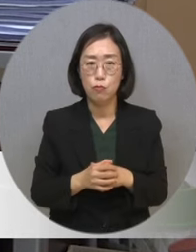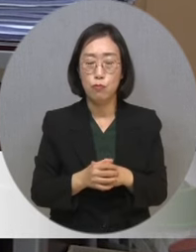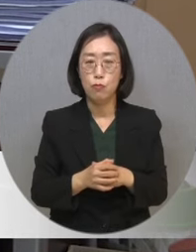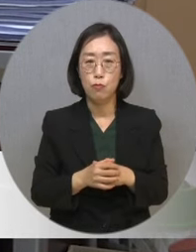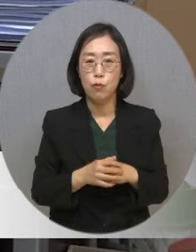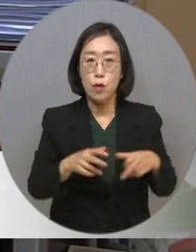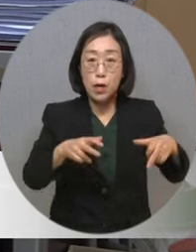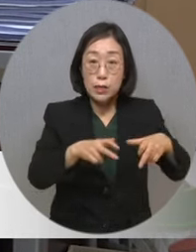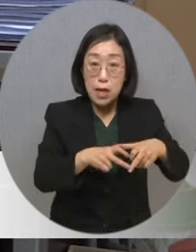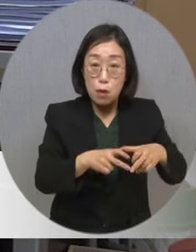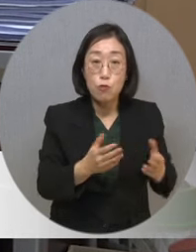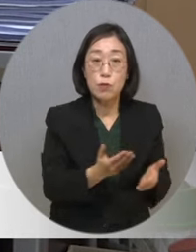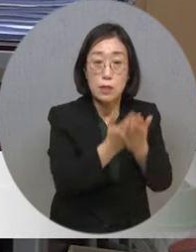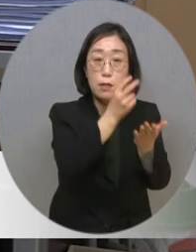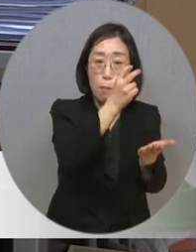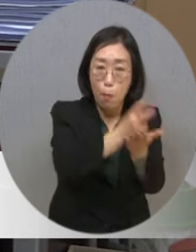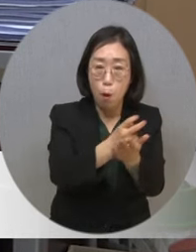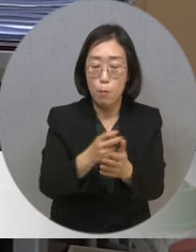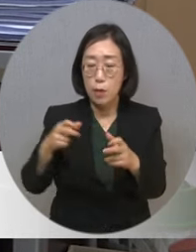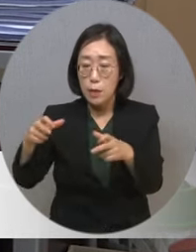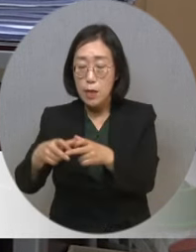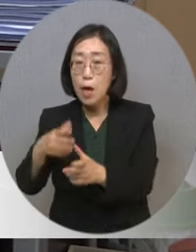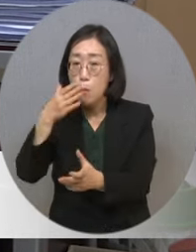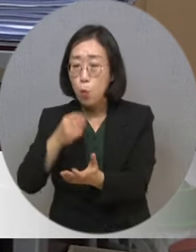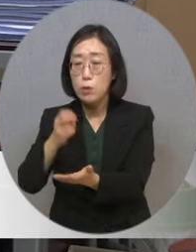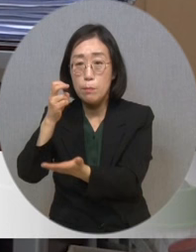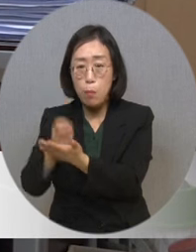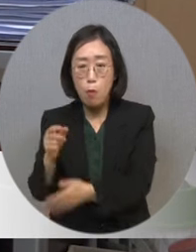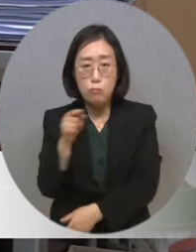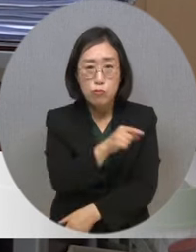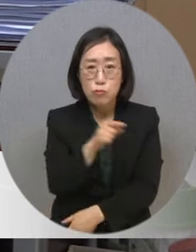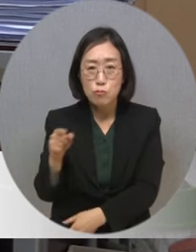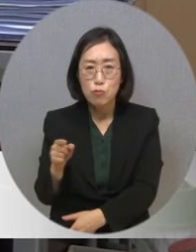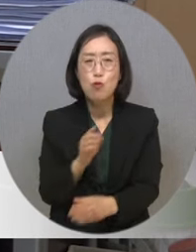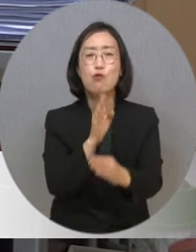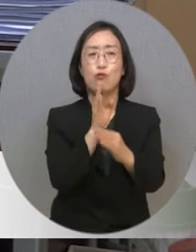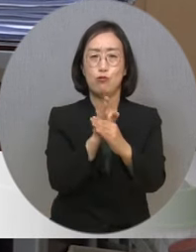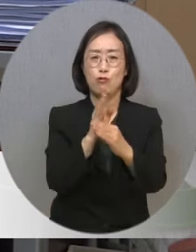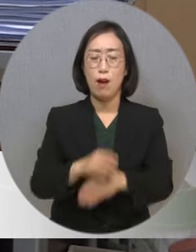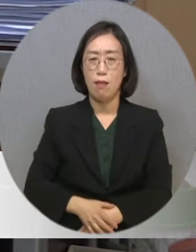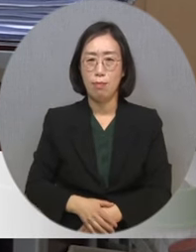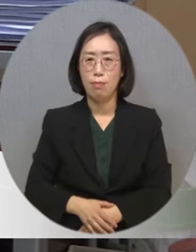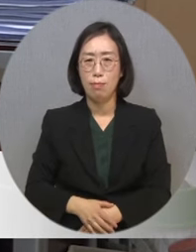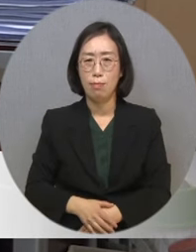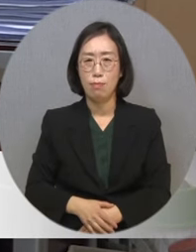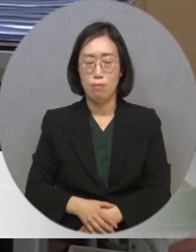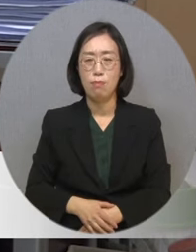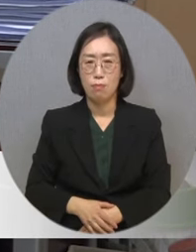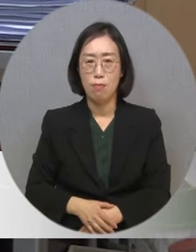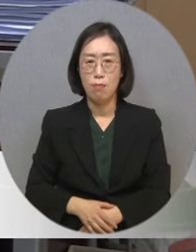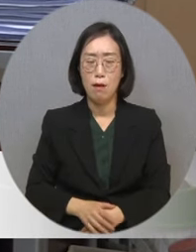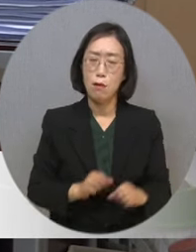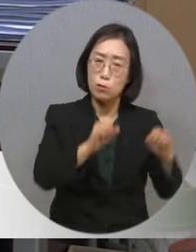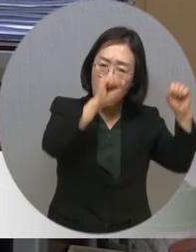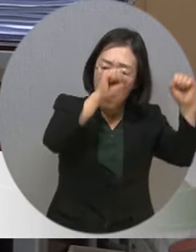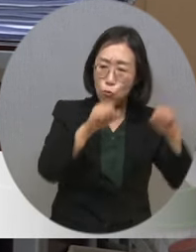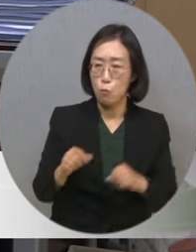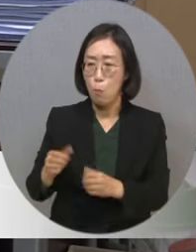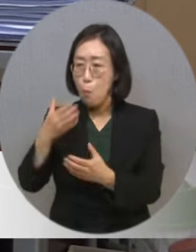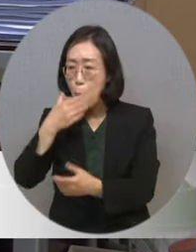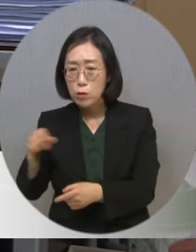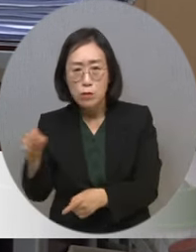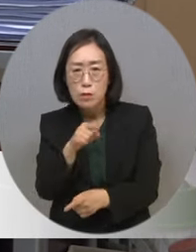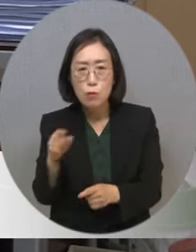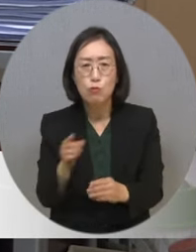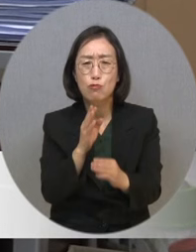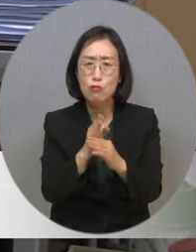체육진흥법과 장애인복지법의 중간에 있는 그런 체육입니다고 생각합니다. 체육도 아니고 복지도 아닌